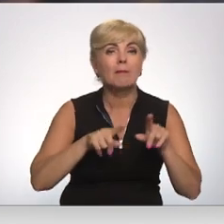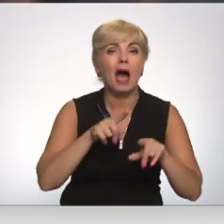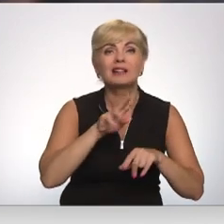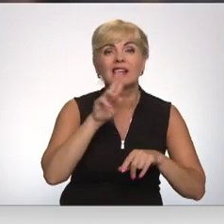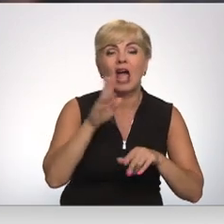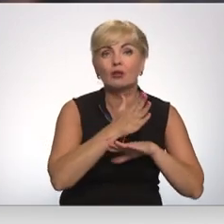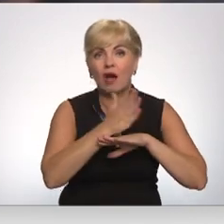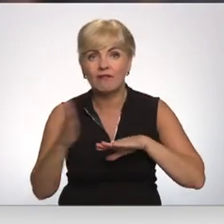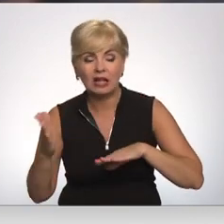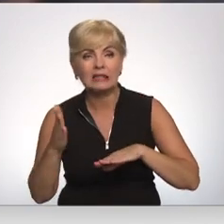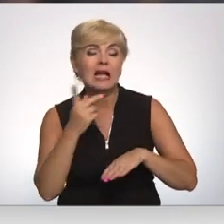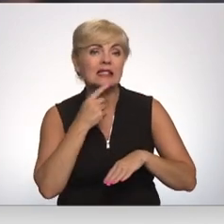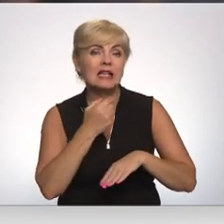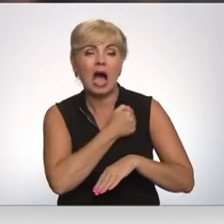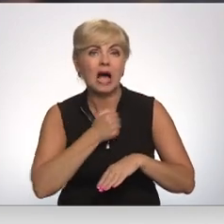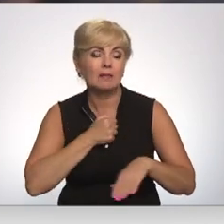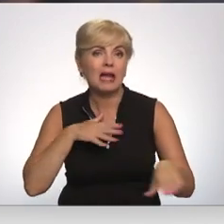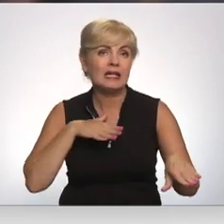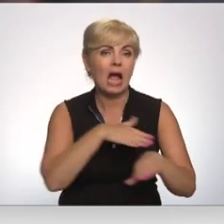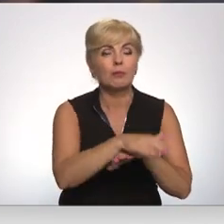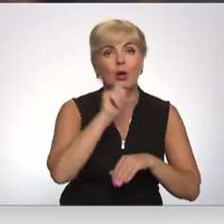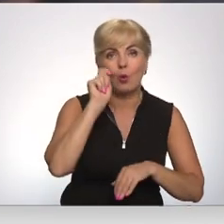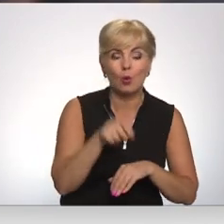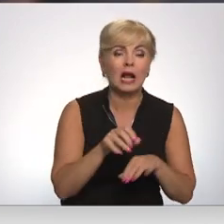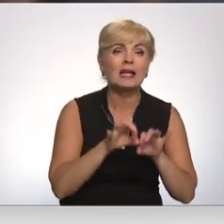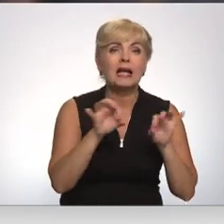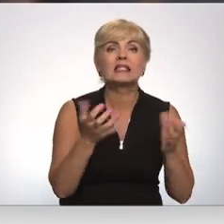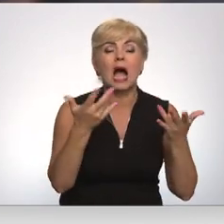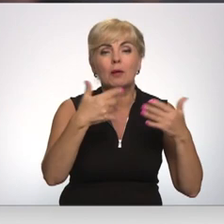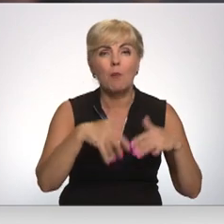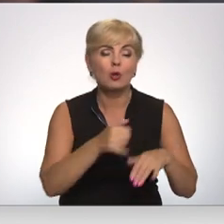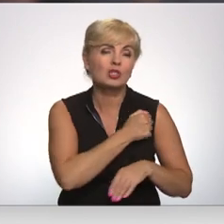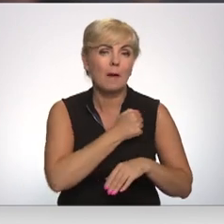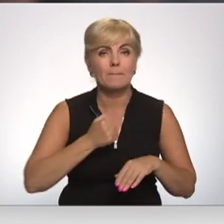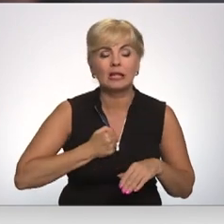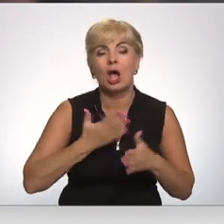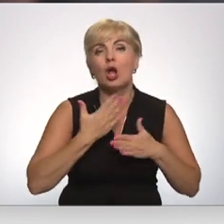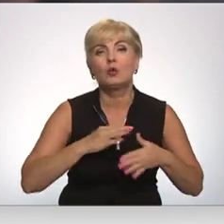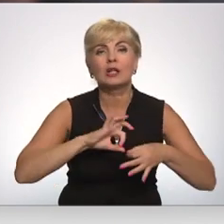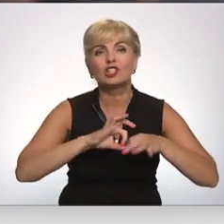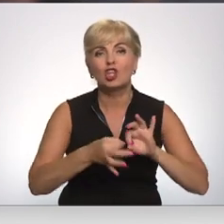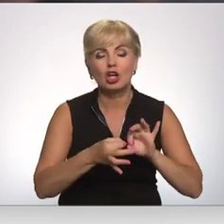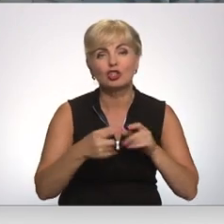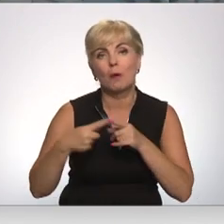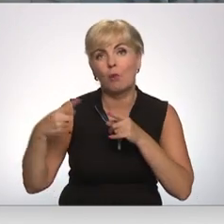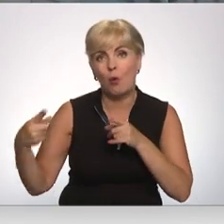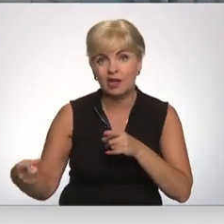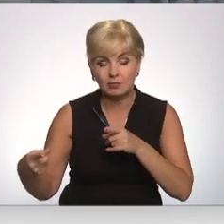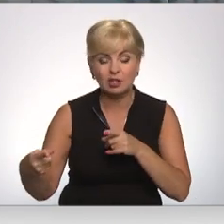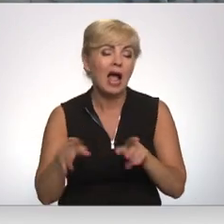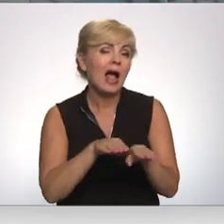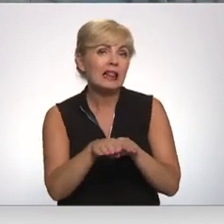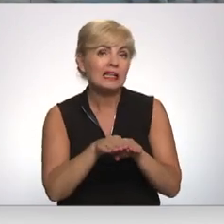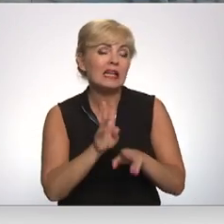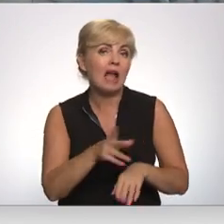vēlāk sarkanā armija iebruka Ukrainā un sākās politiski un militāri ļoti sarežģīts posms. Līdzīgi